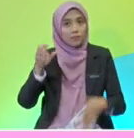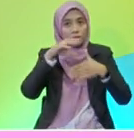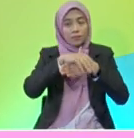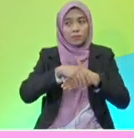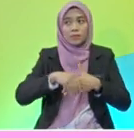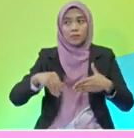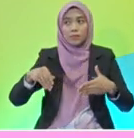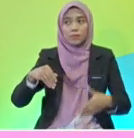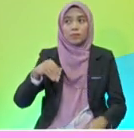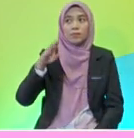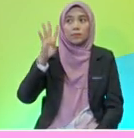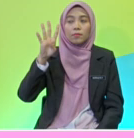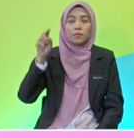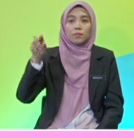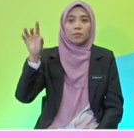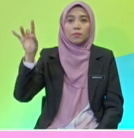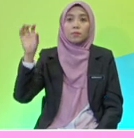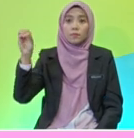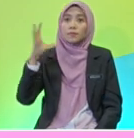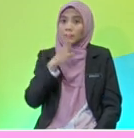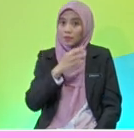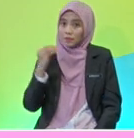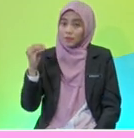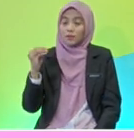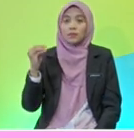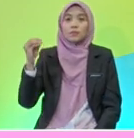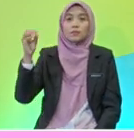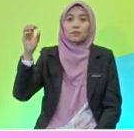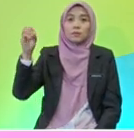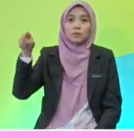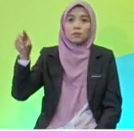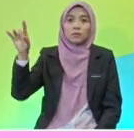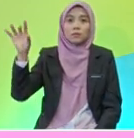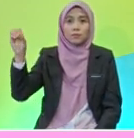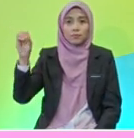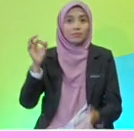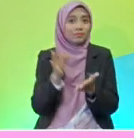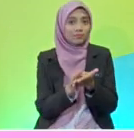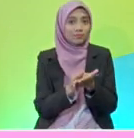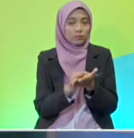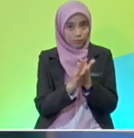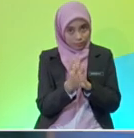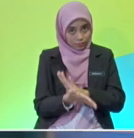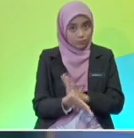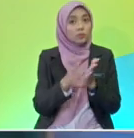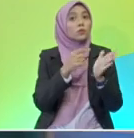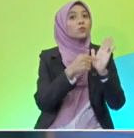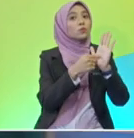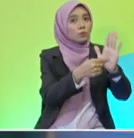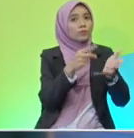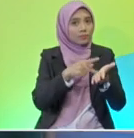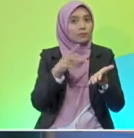dengan Pin berharga 80sin hmm kamu tunjukan pengkiraan menggunakan